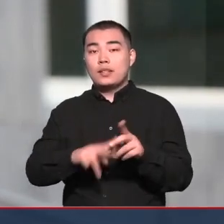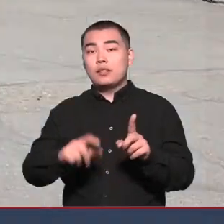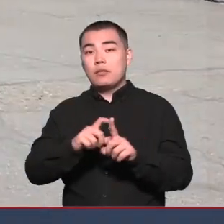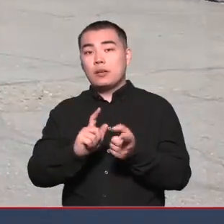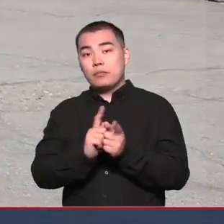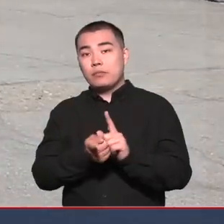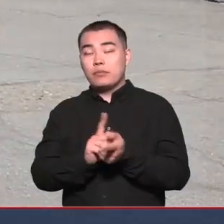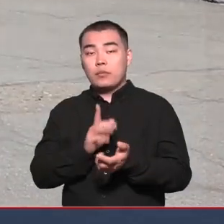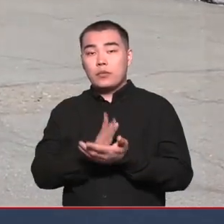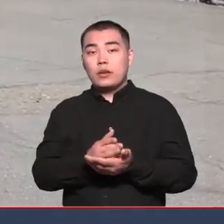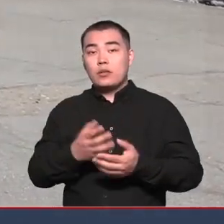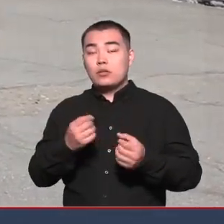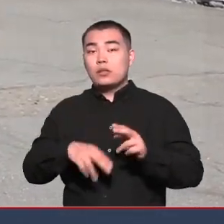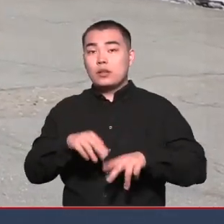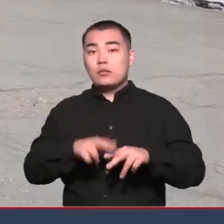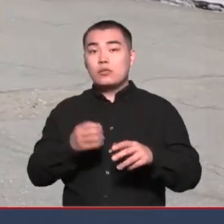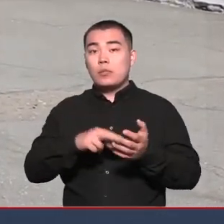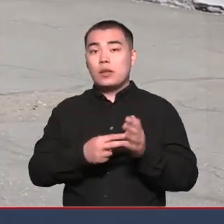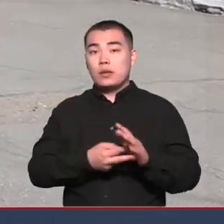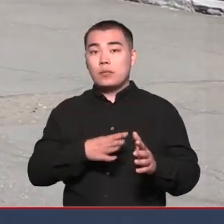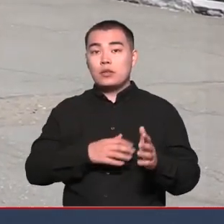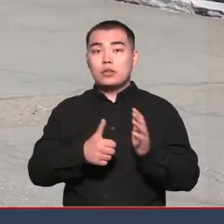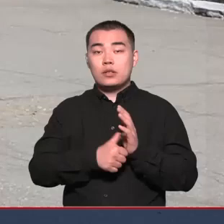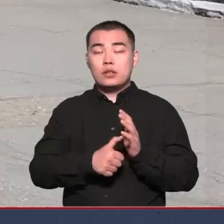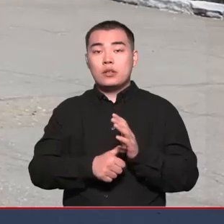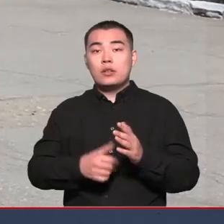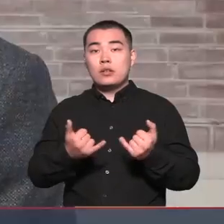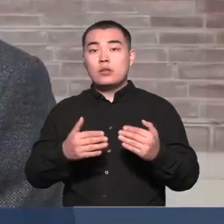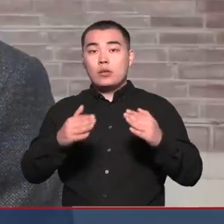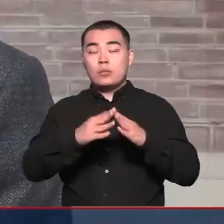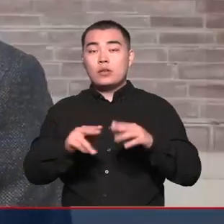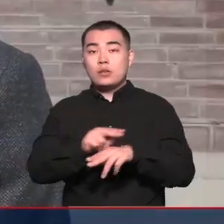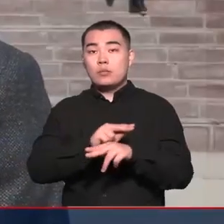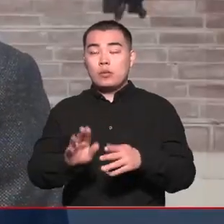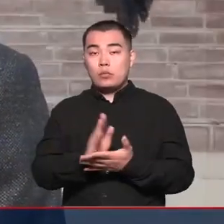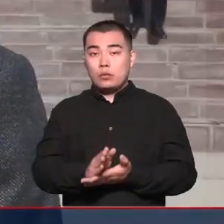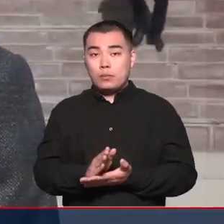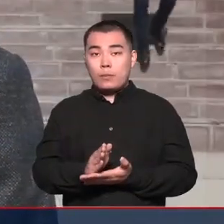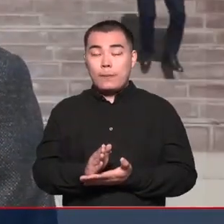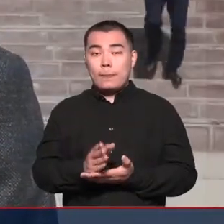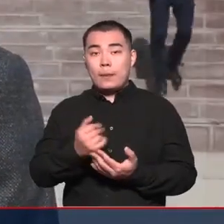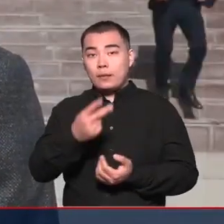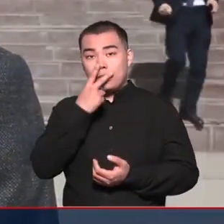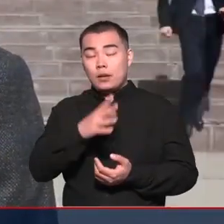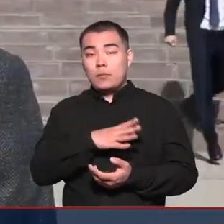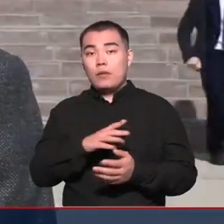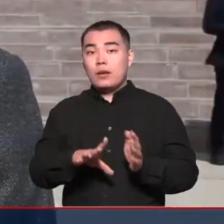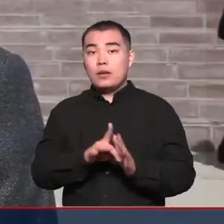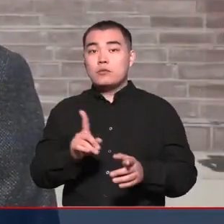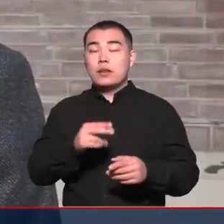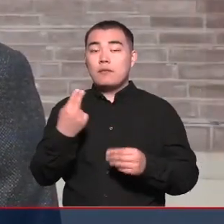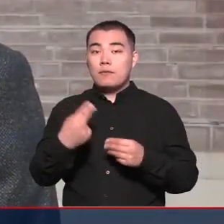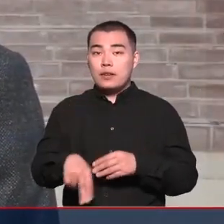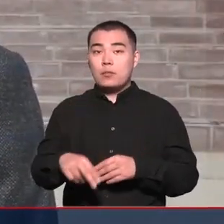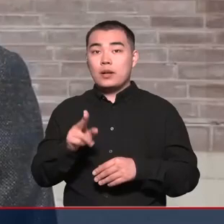управлении строительства. Кроме строек запланирован ремонт 600 жилых строений. У нас рассматриваются варианты по выкупу